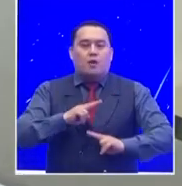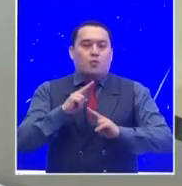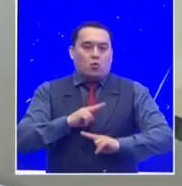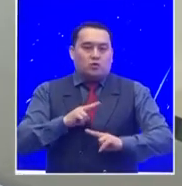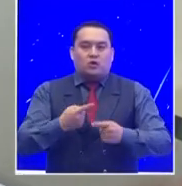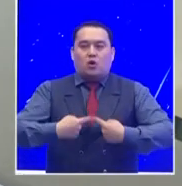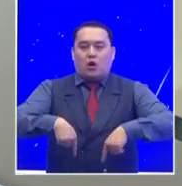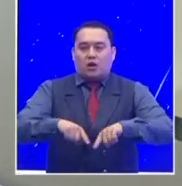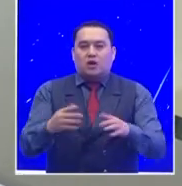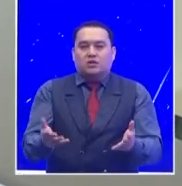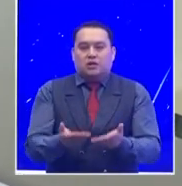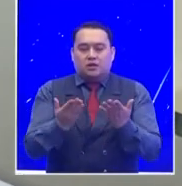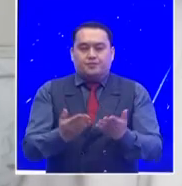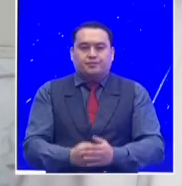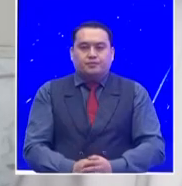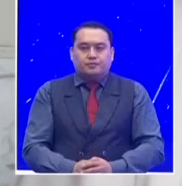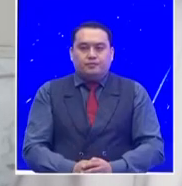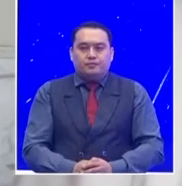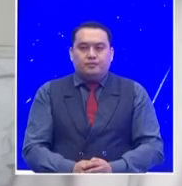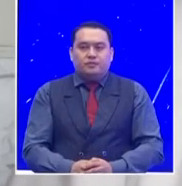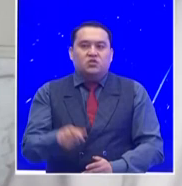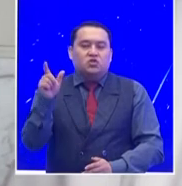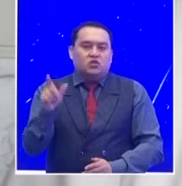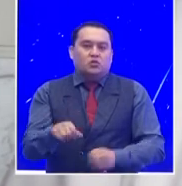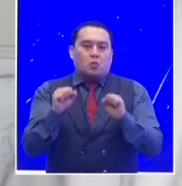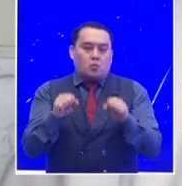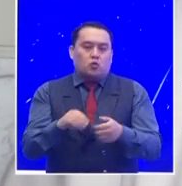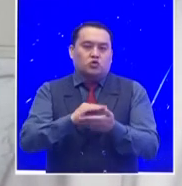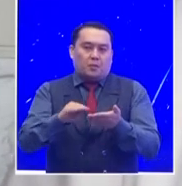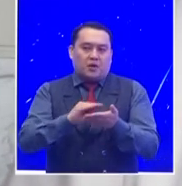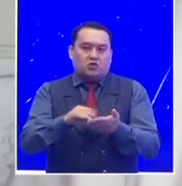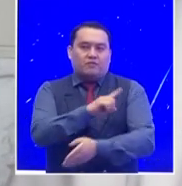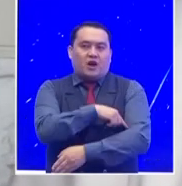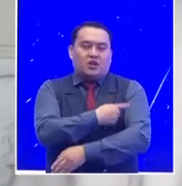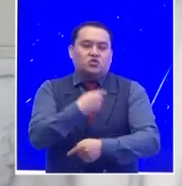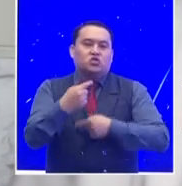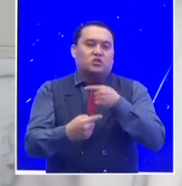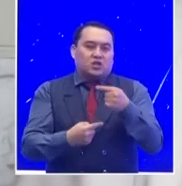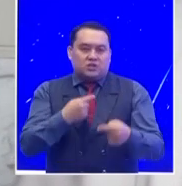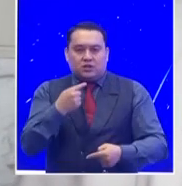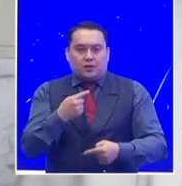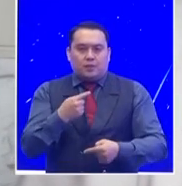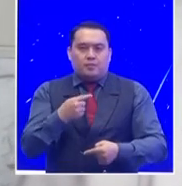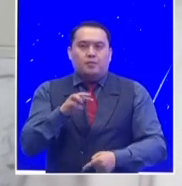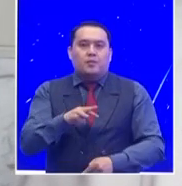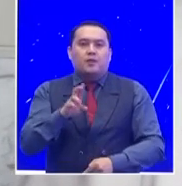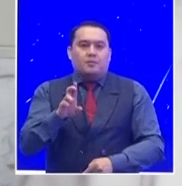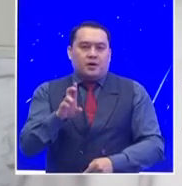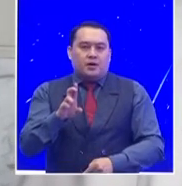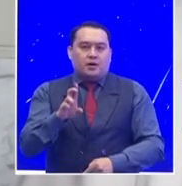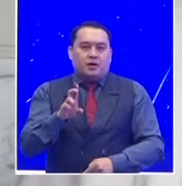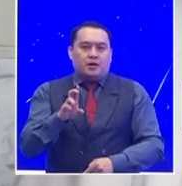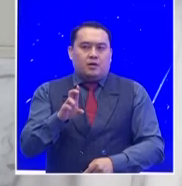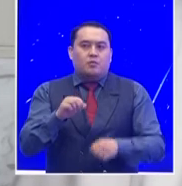подобных организациях, говорят специалисты. Пациент может записаться на прием к врачу через мобильное приложение